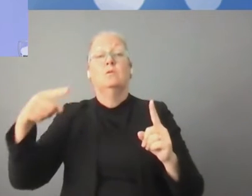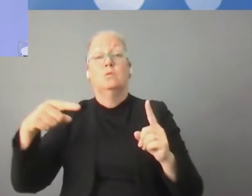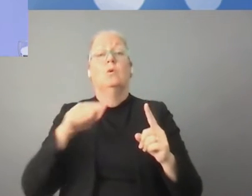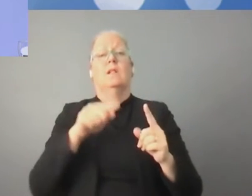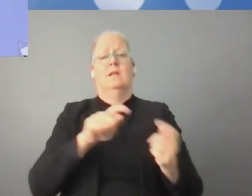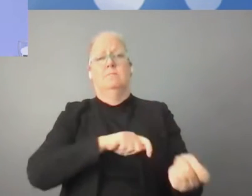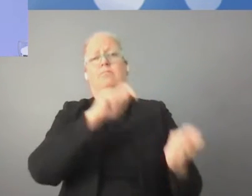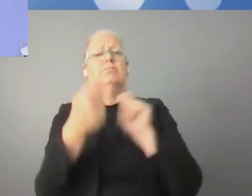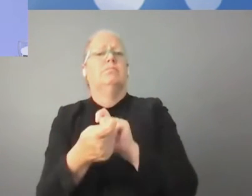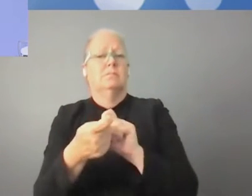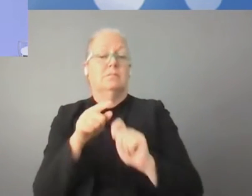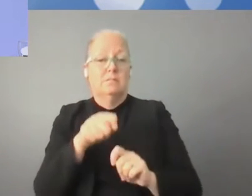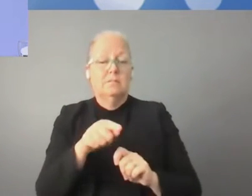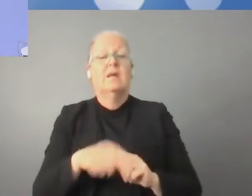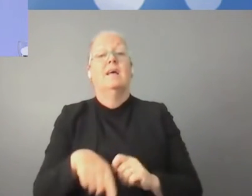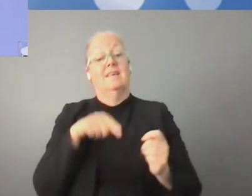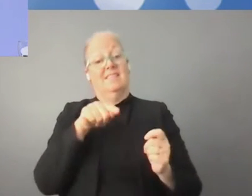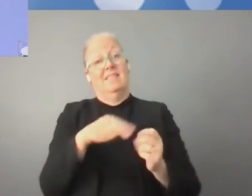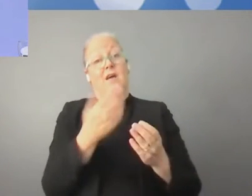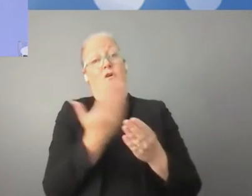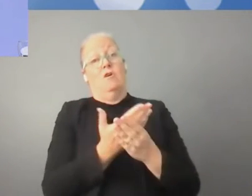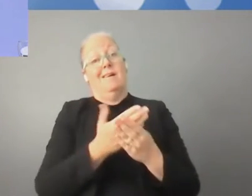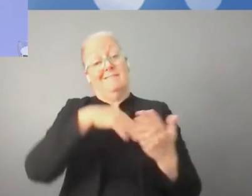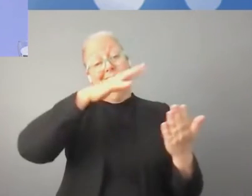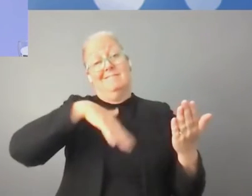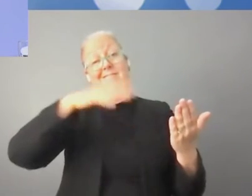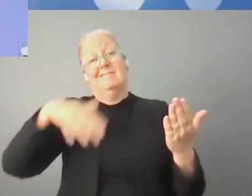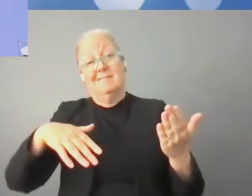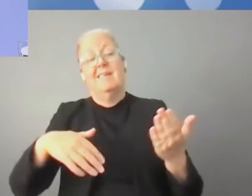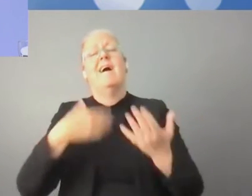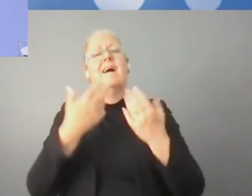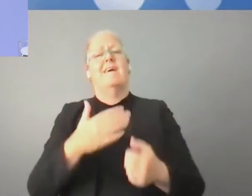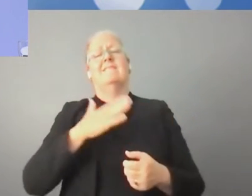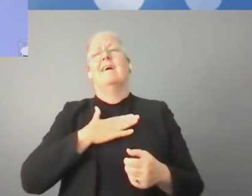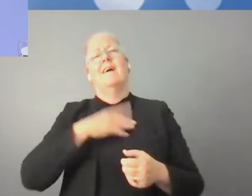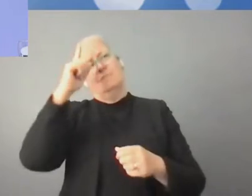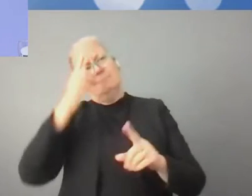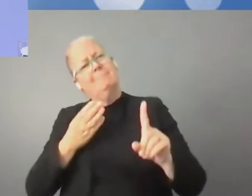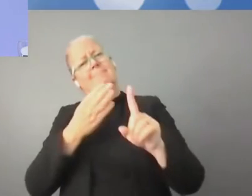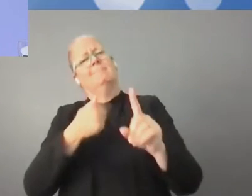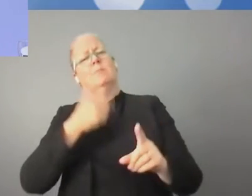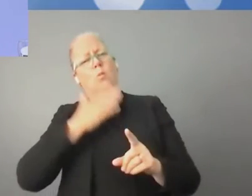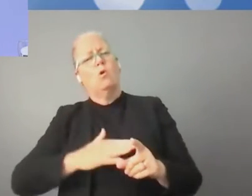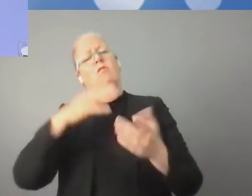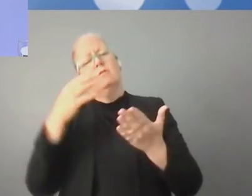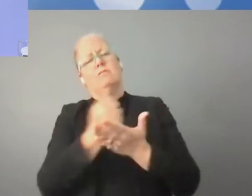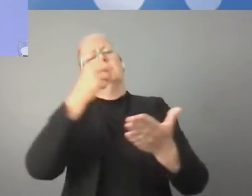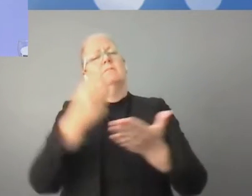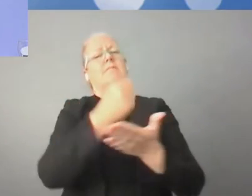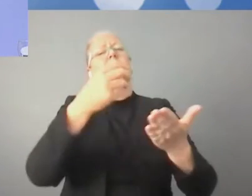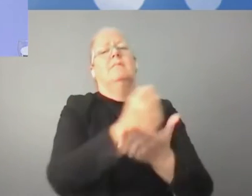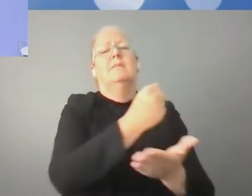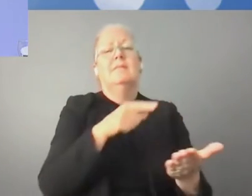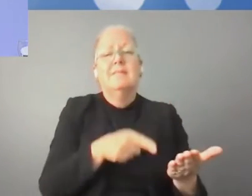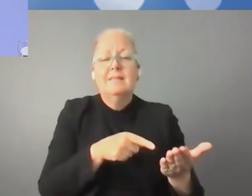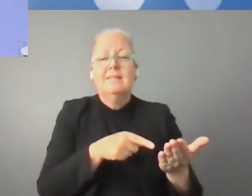связанные с технологией и трансформации, где в центре стоит